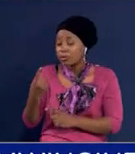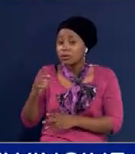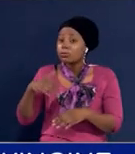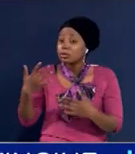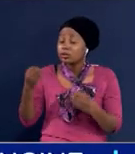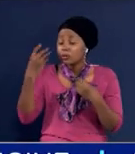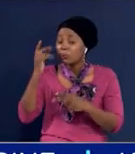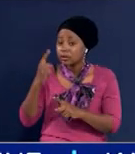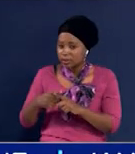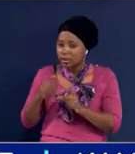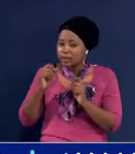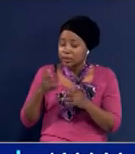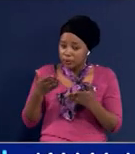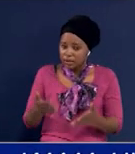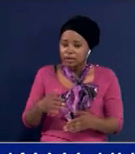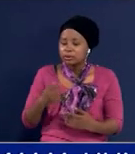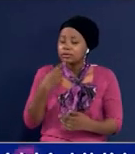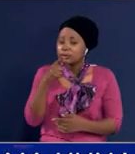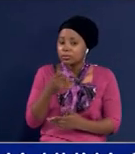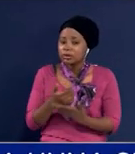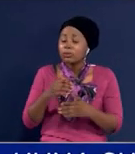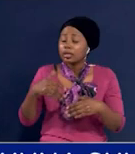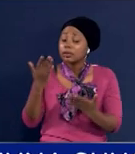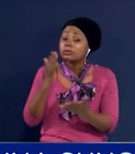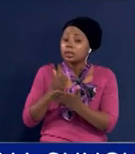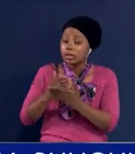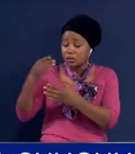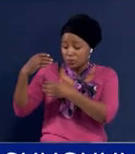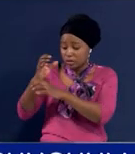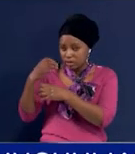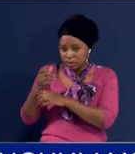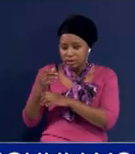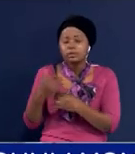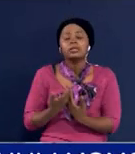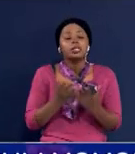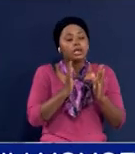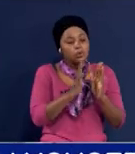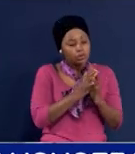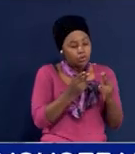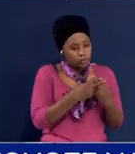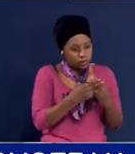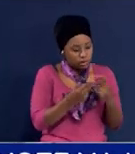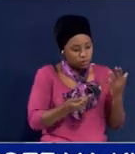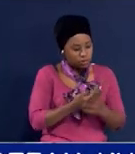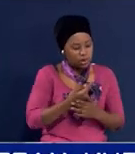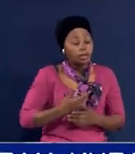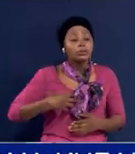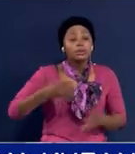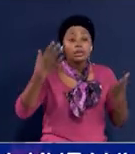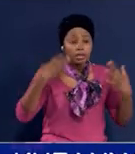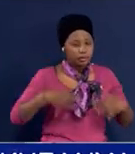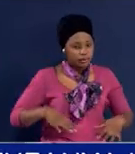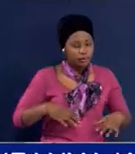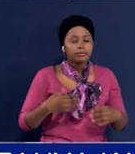hivi sasa hatuwezi kulisema hilo kwa sababu haina ushahidi wa kisayansi. Oh, nakushukuru sana Dr. Tumaini Haunga kutoka Wizara ya Afya. Na